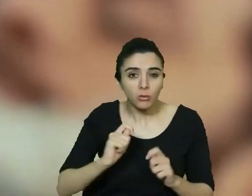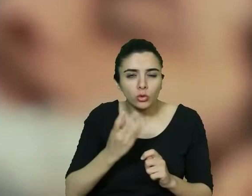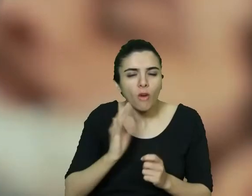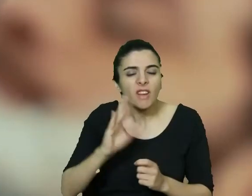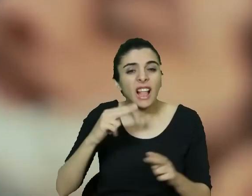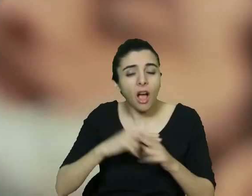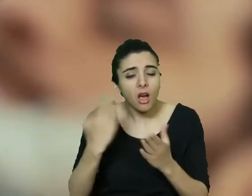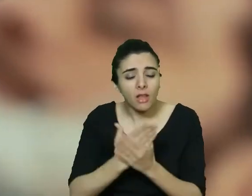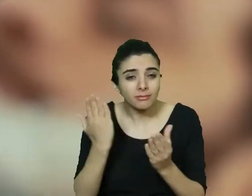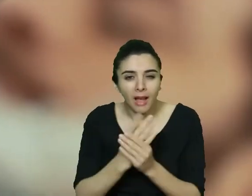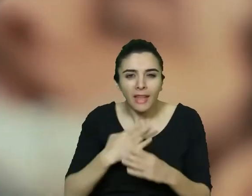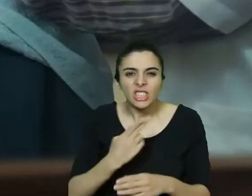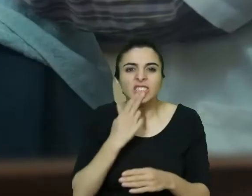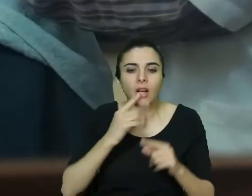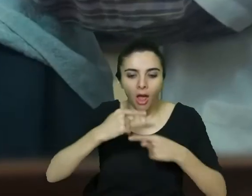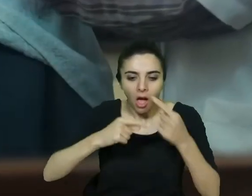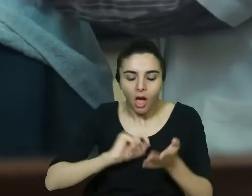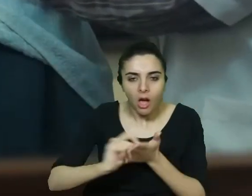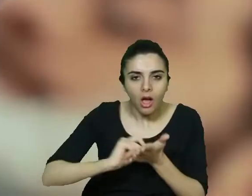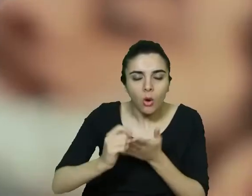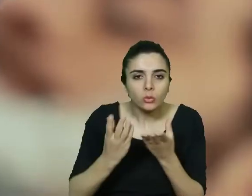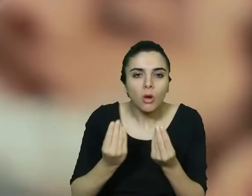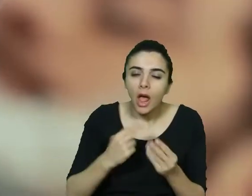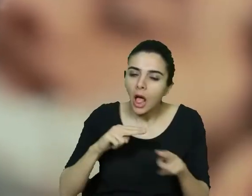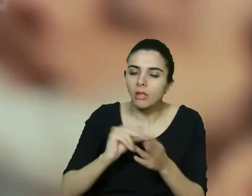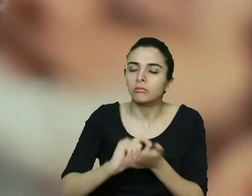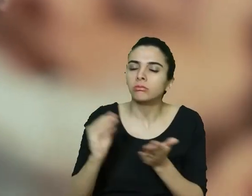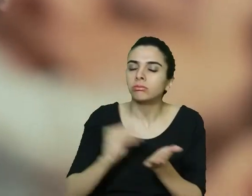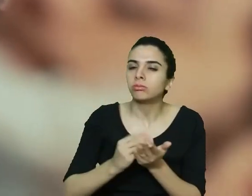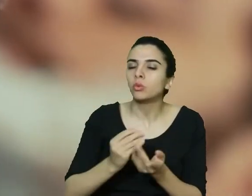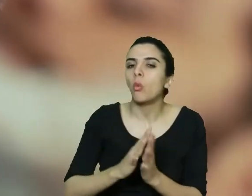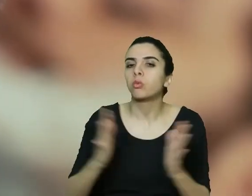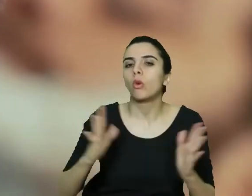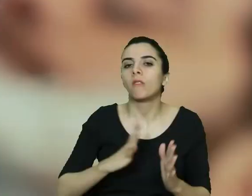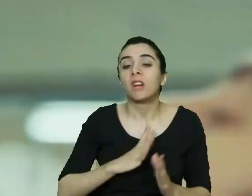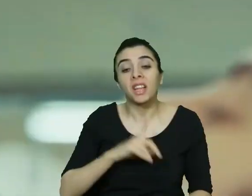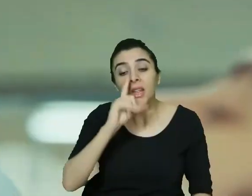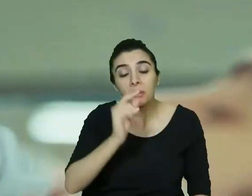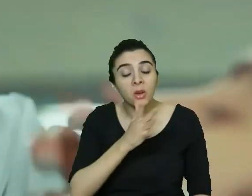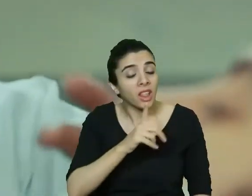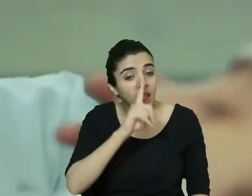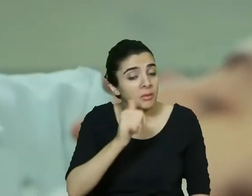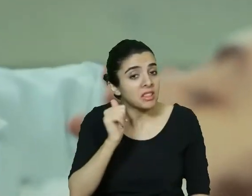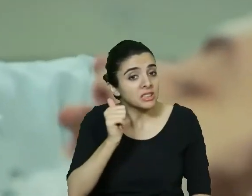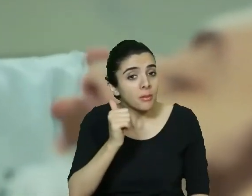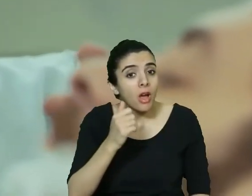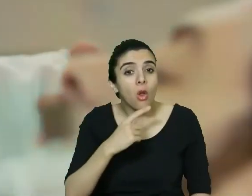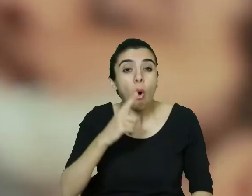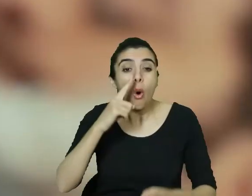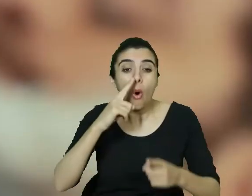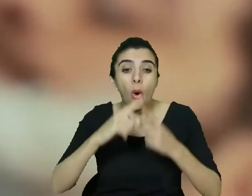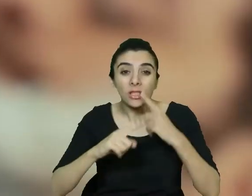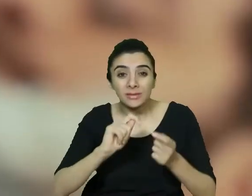Onlarca kitap çıkar o sigara kağıtlarından biliyor musun? Ama kim bilir kim ne zaman onları